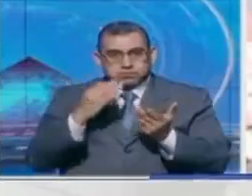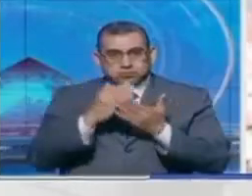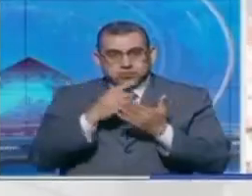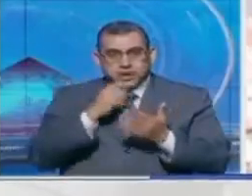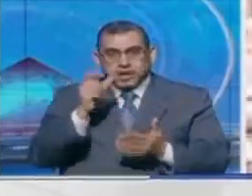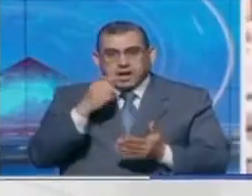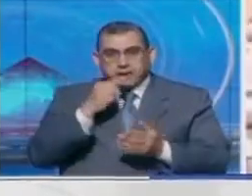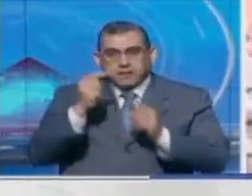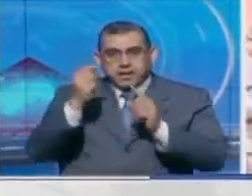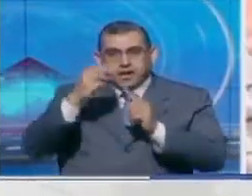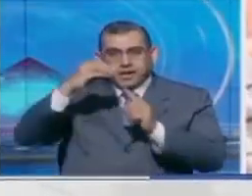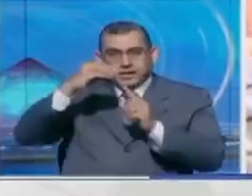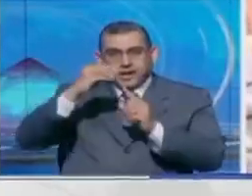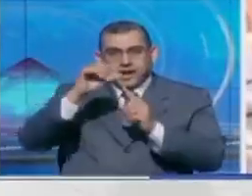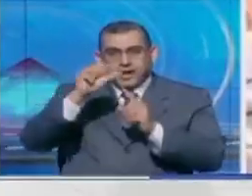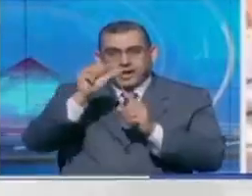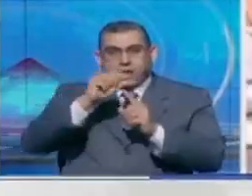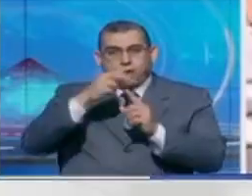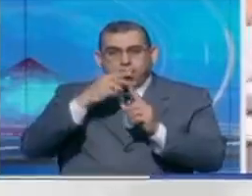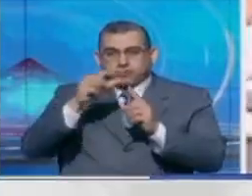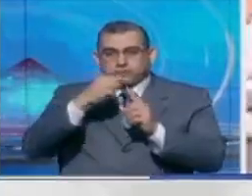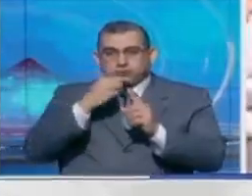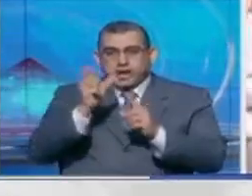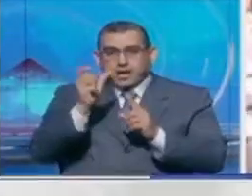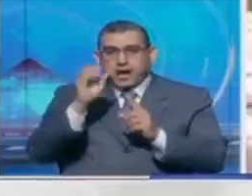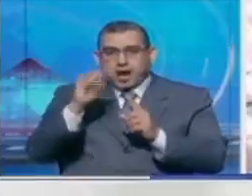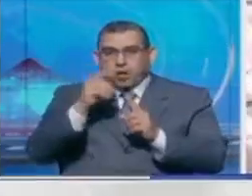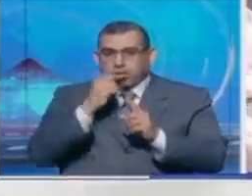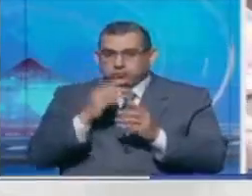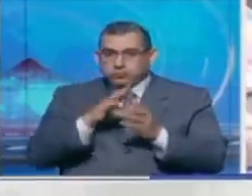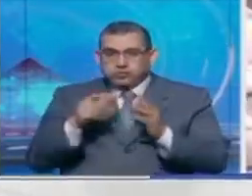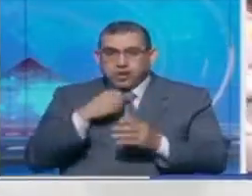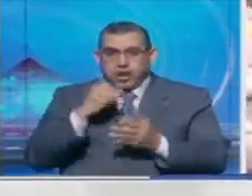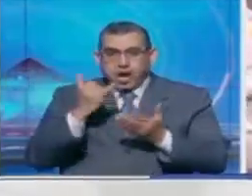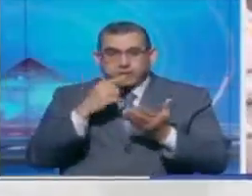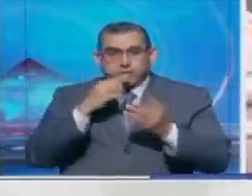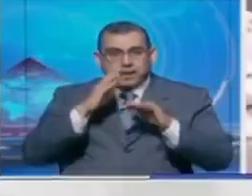النحو، يعني هم دول أكتر نقطتين. إنما البلاغة،